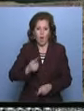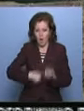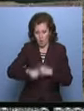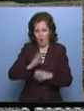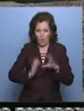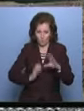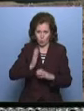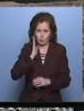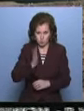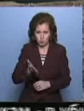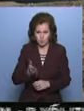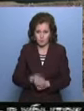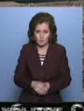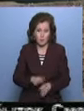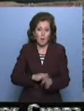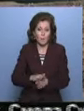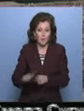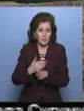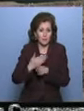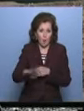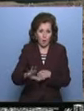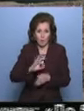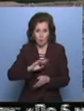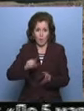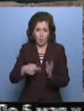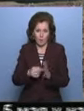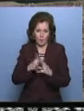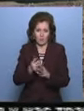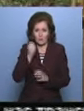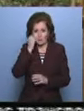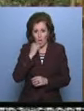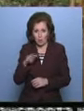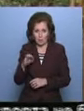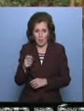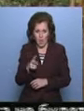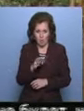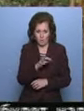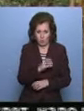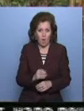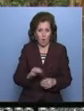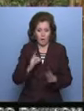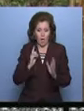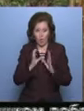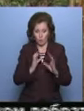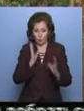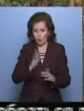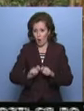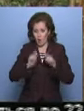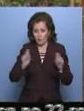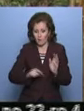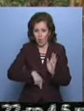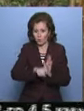пойдет. Полная изоляция от города и деревня Старомихайловская. Рейсы открывают здесь только на дачный период. Курсировать